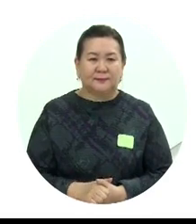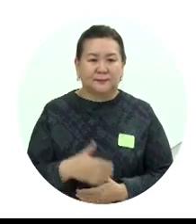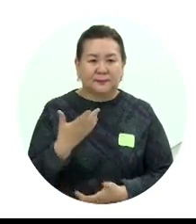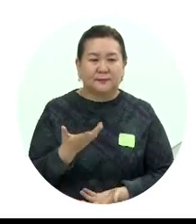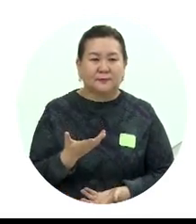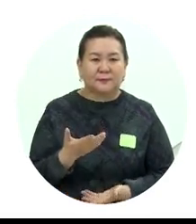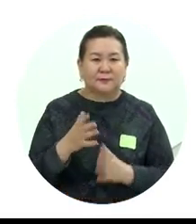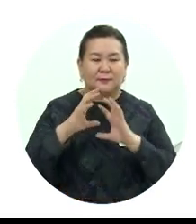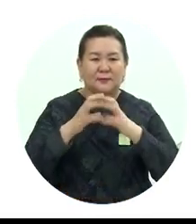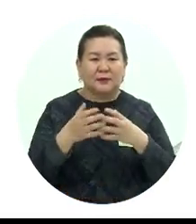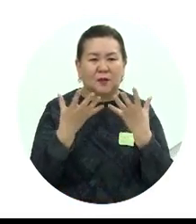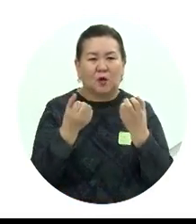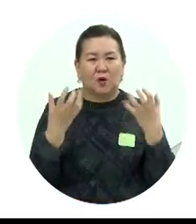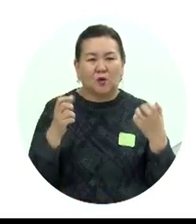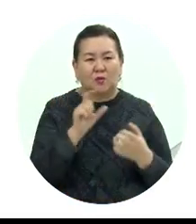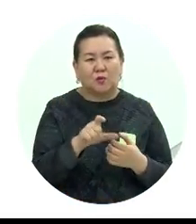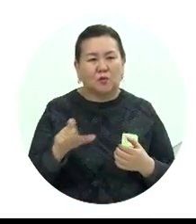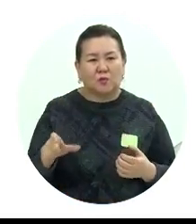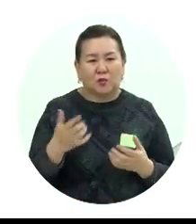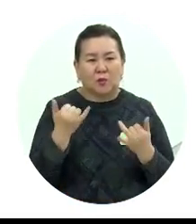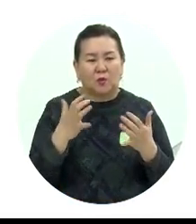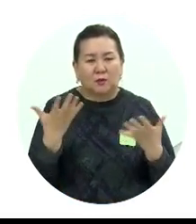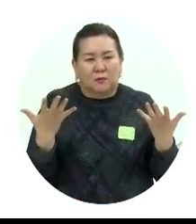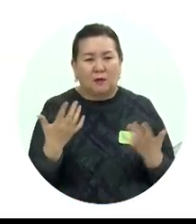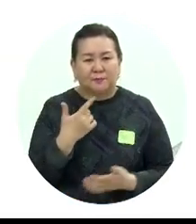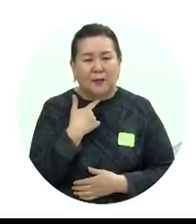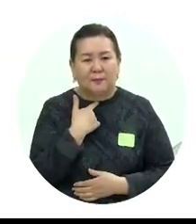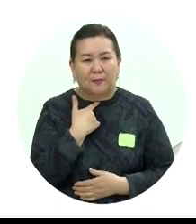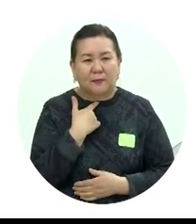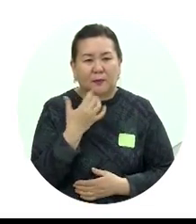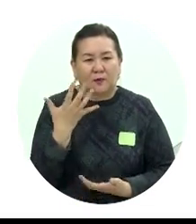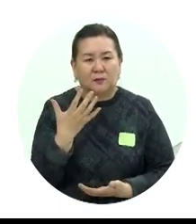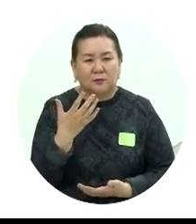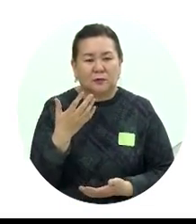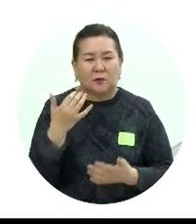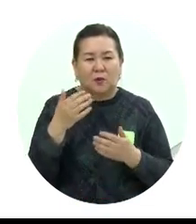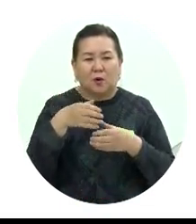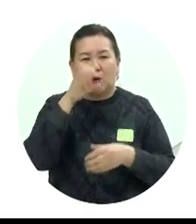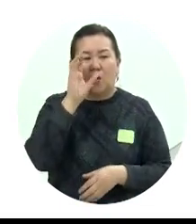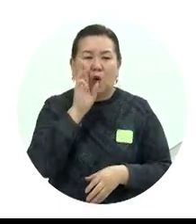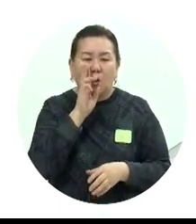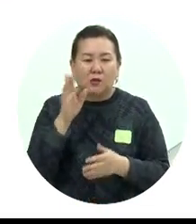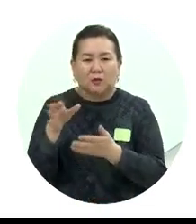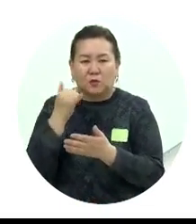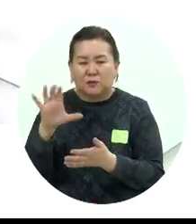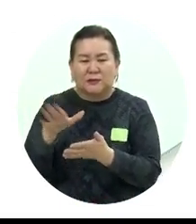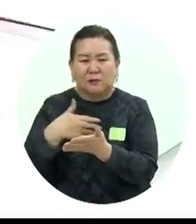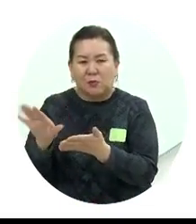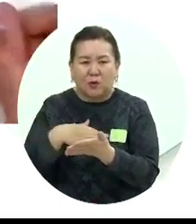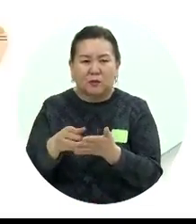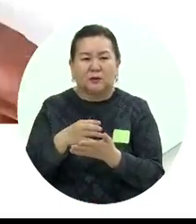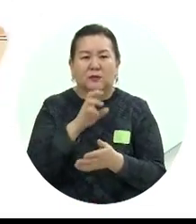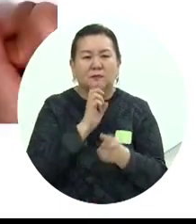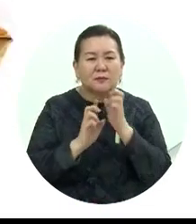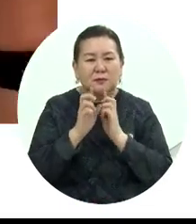За дэлхий дээр маш олон хүмүүс усны хомсдол за мөн усны бохирдлын асуудалтай нүүр тулгарч